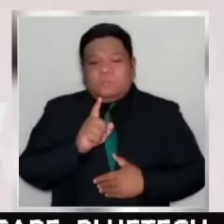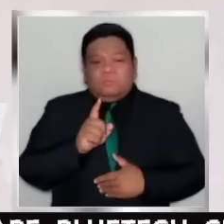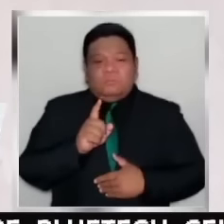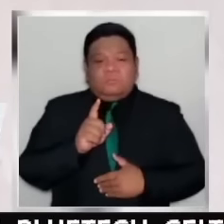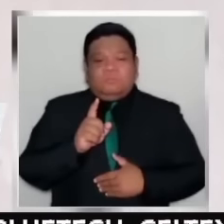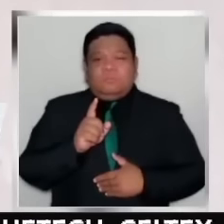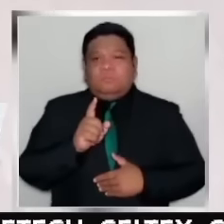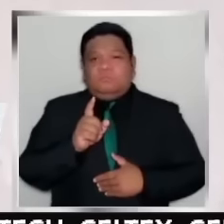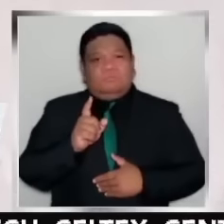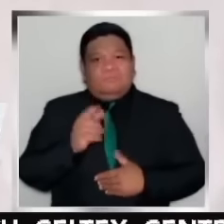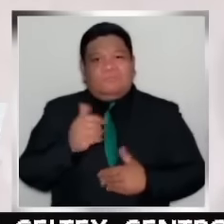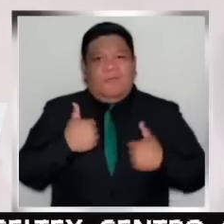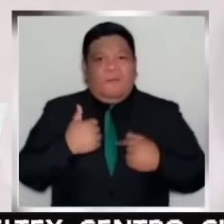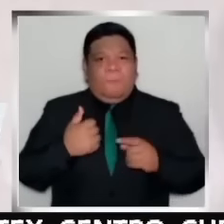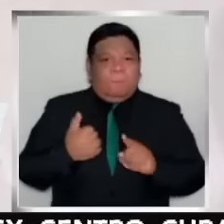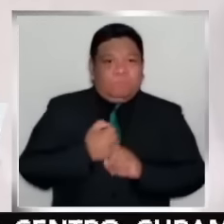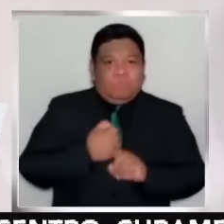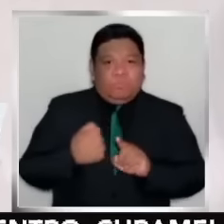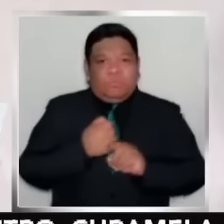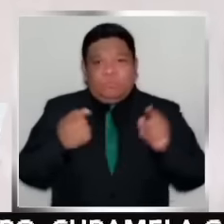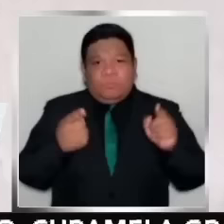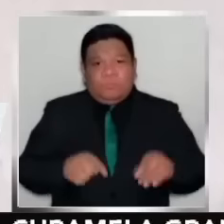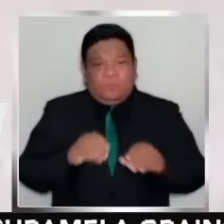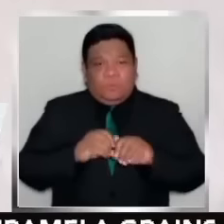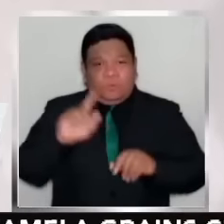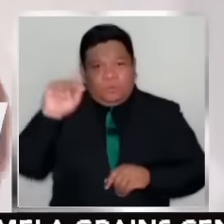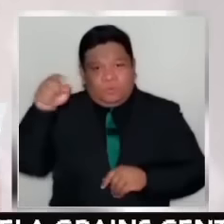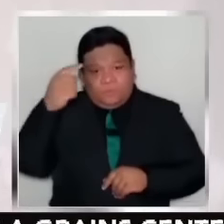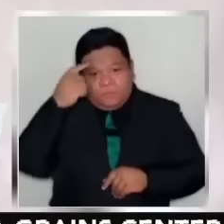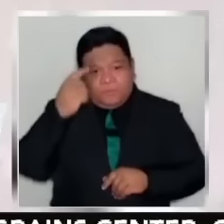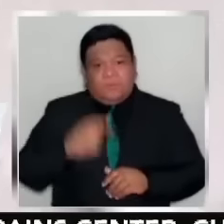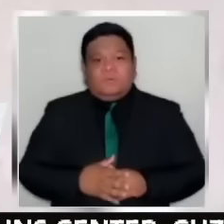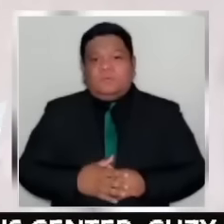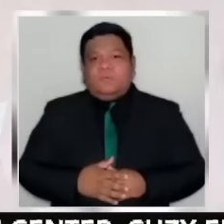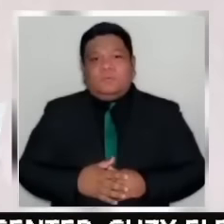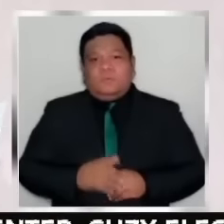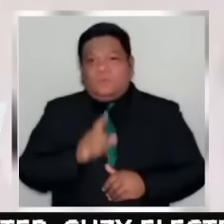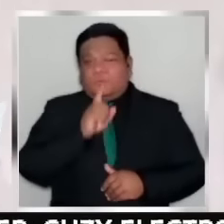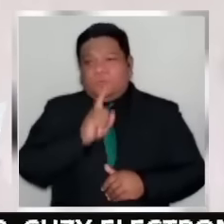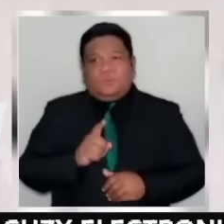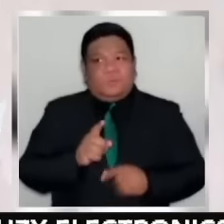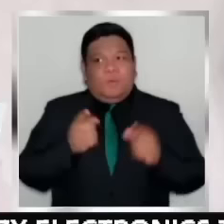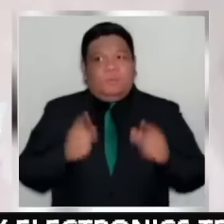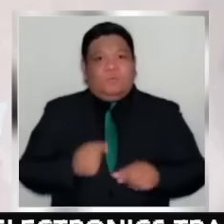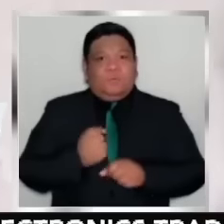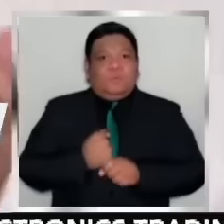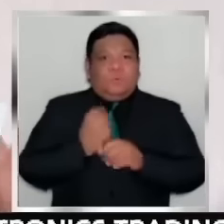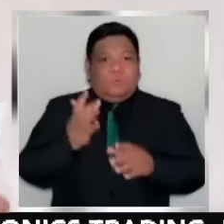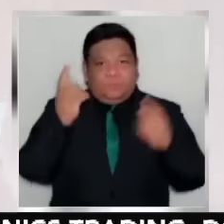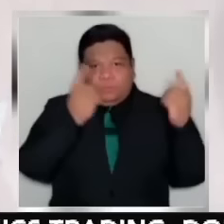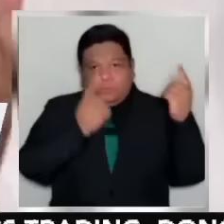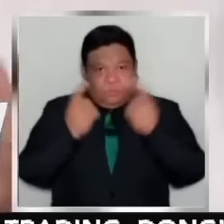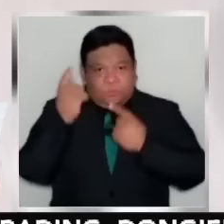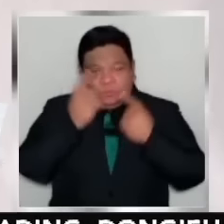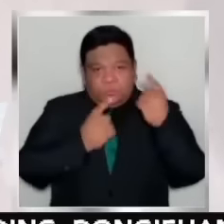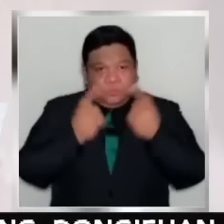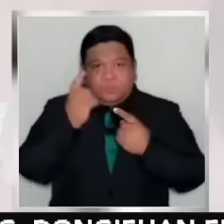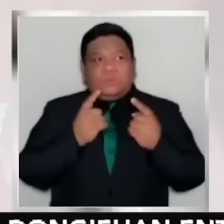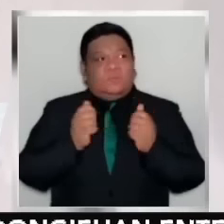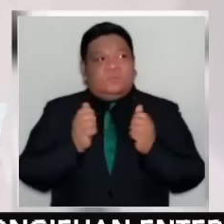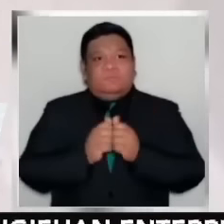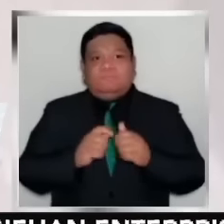certain elements in the government. And that has caused some concern with many